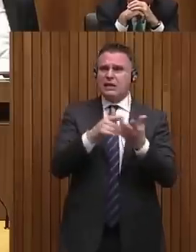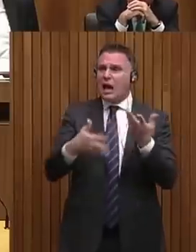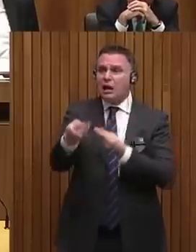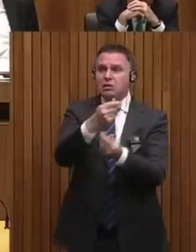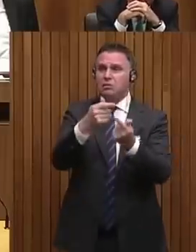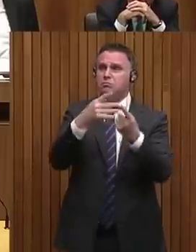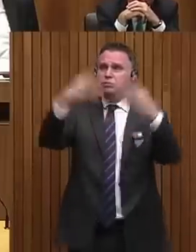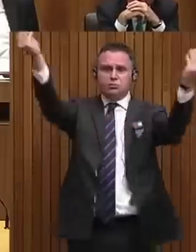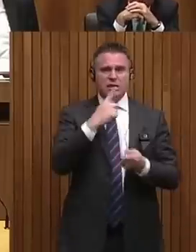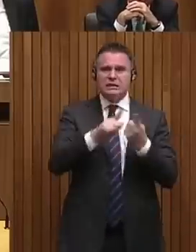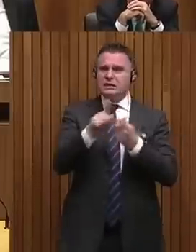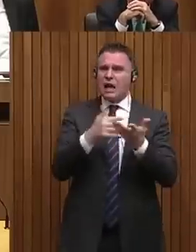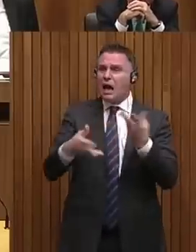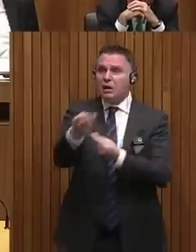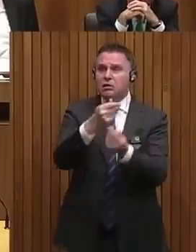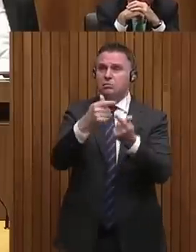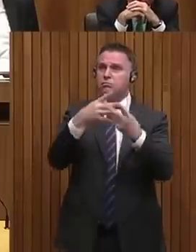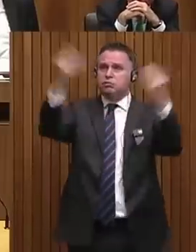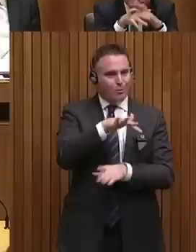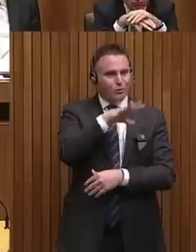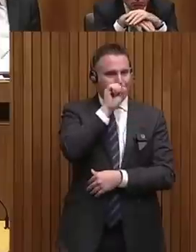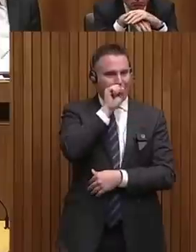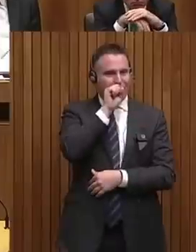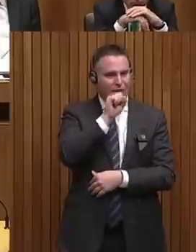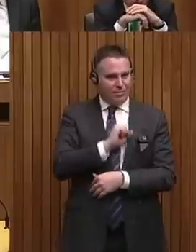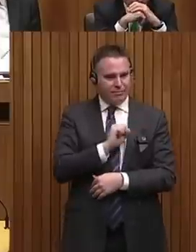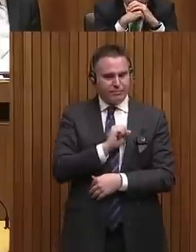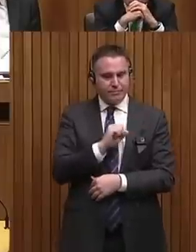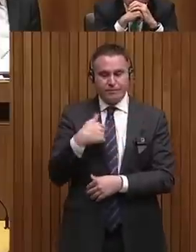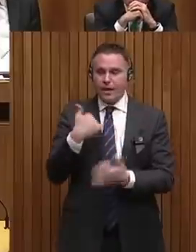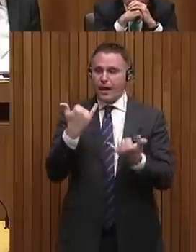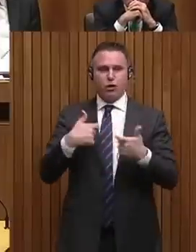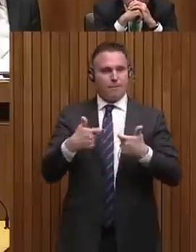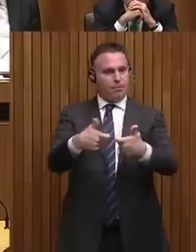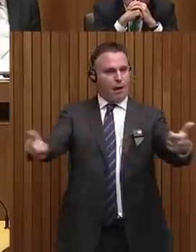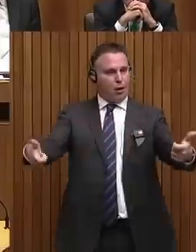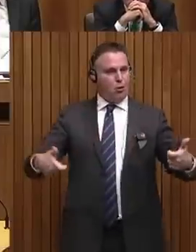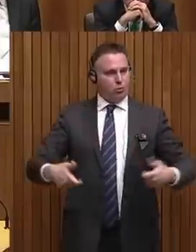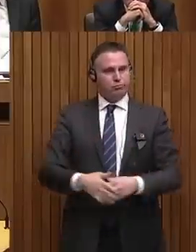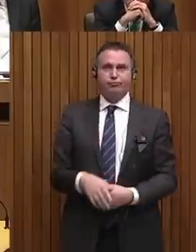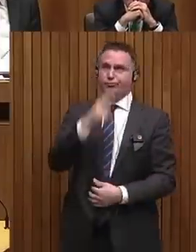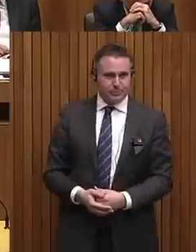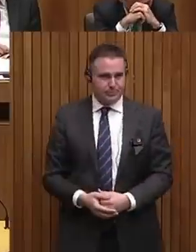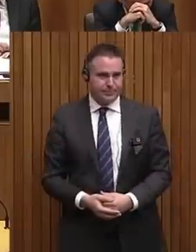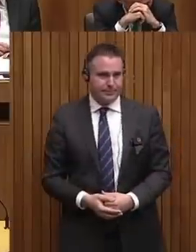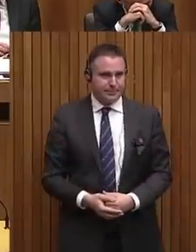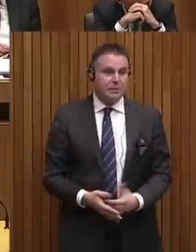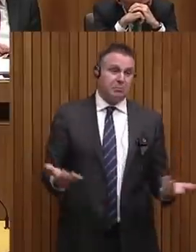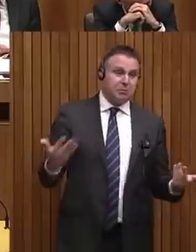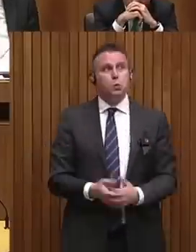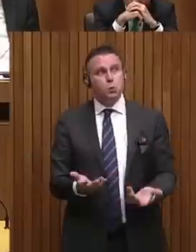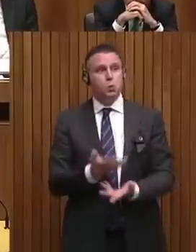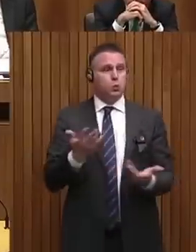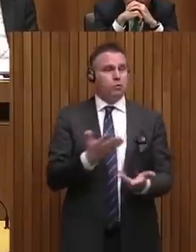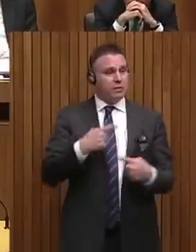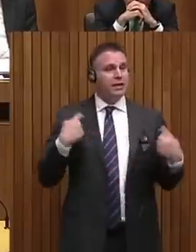lost in space. And lost in space. Ich stehe am Abend gerne am Balkon und schaue in den Himmel. Denk mir dann,